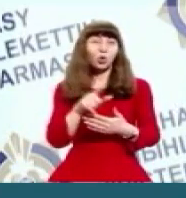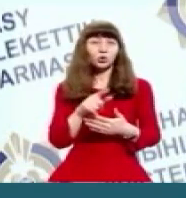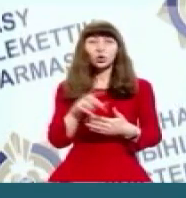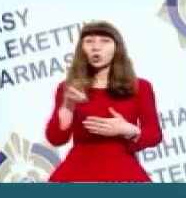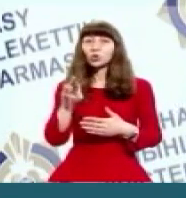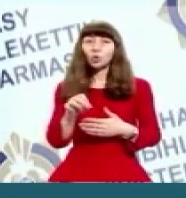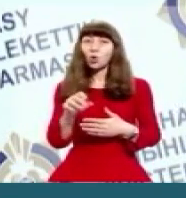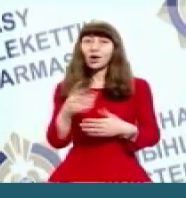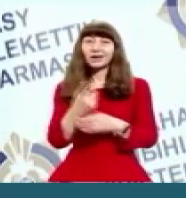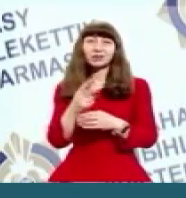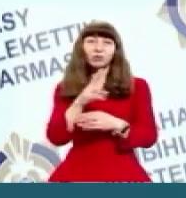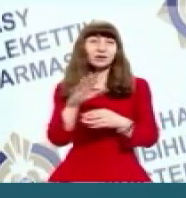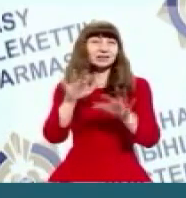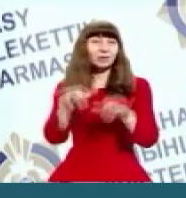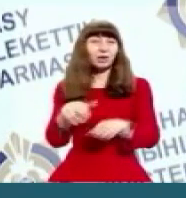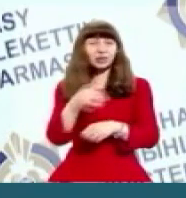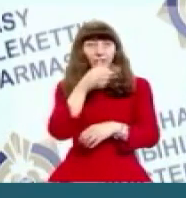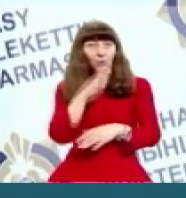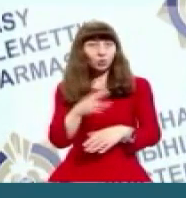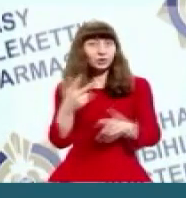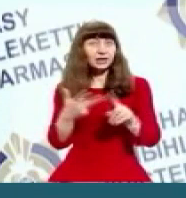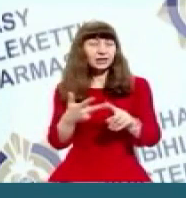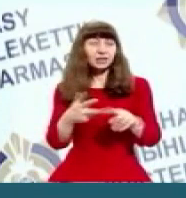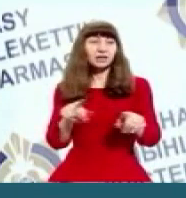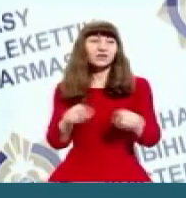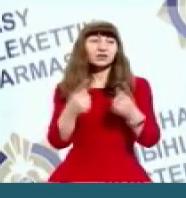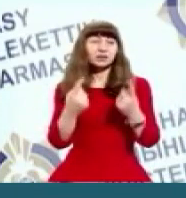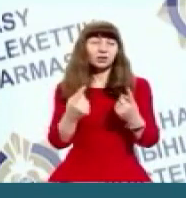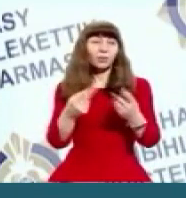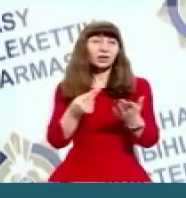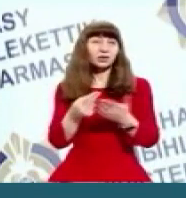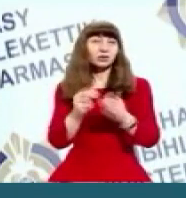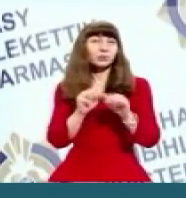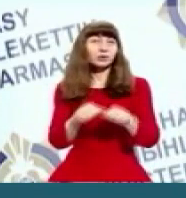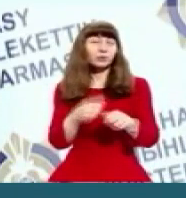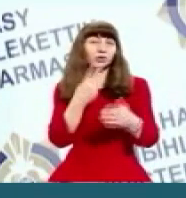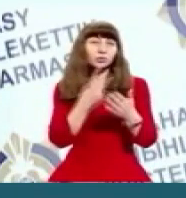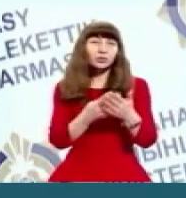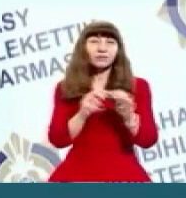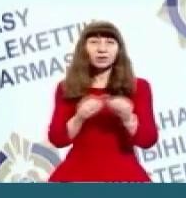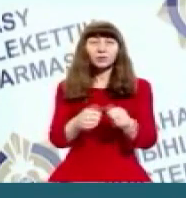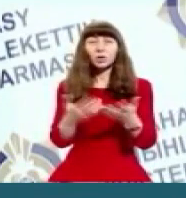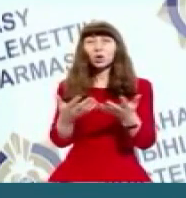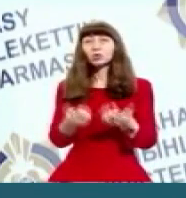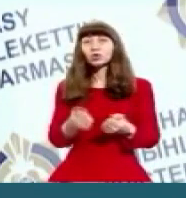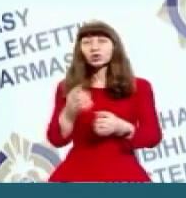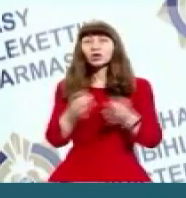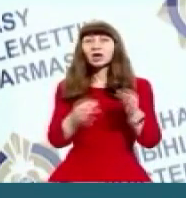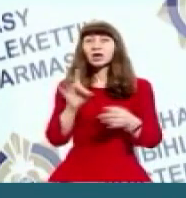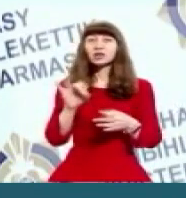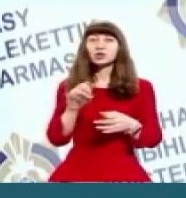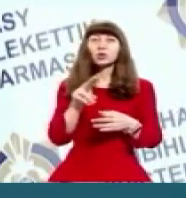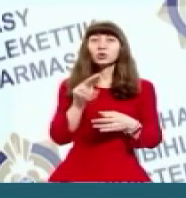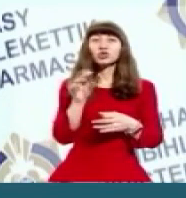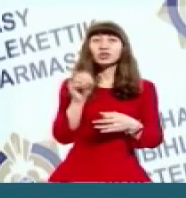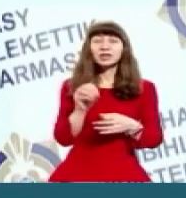него претендовать. Третья процедура – это восстановление платежеспособности. Предусматривает возможность получения в суде рассрочки